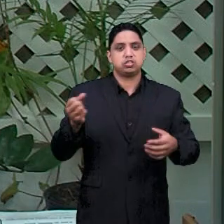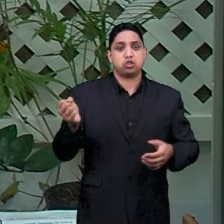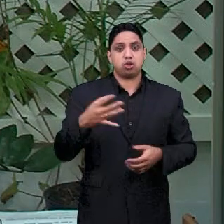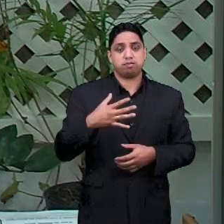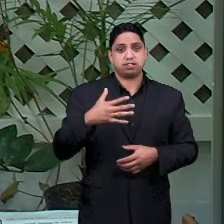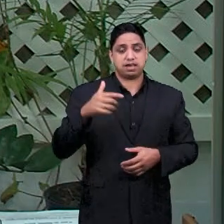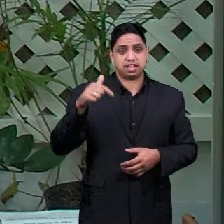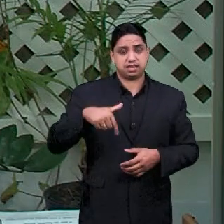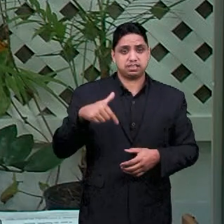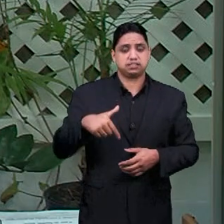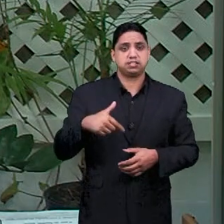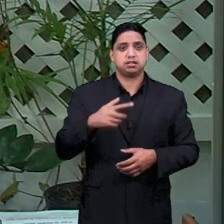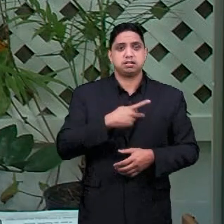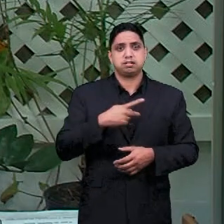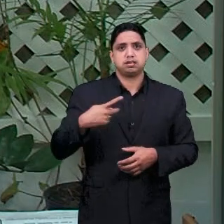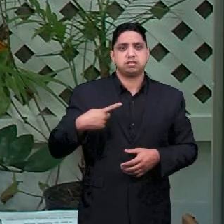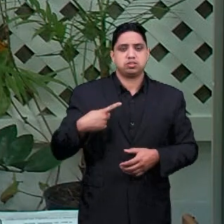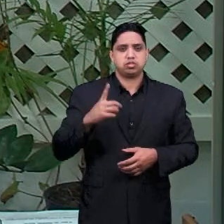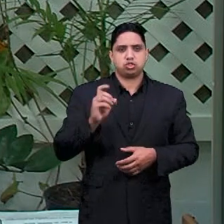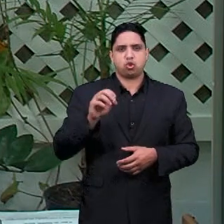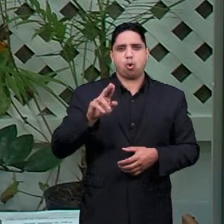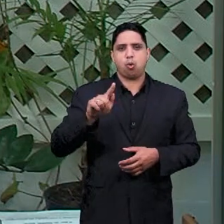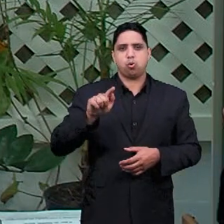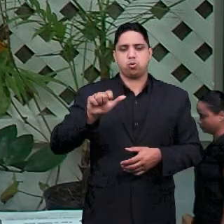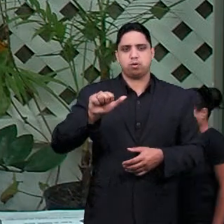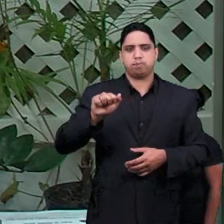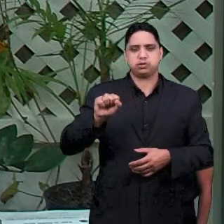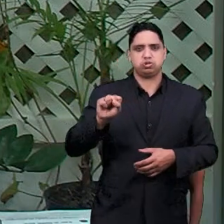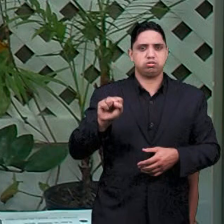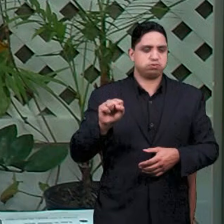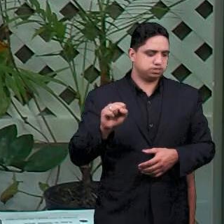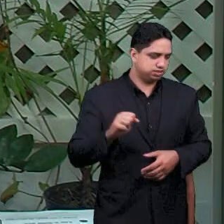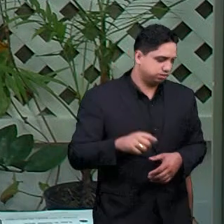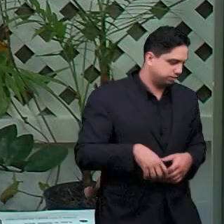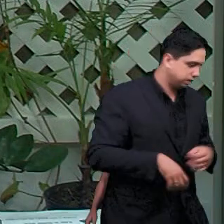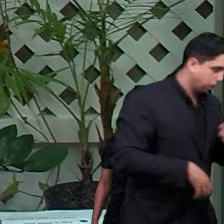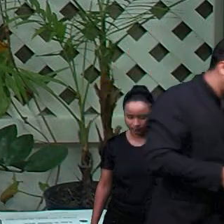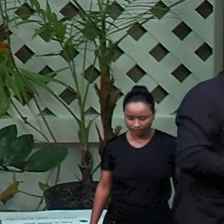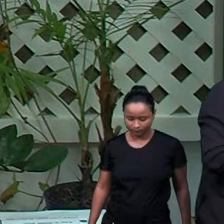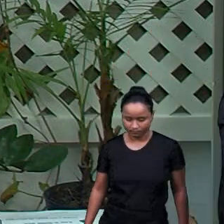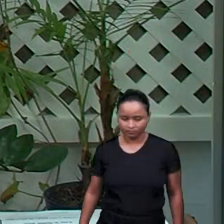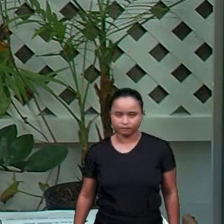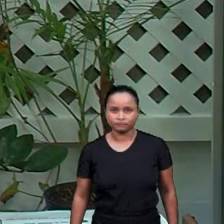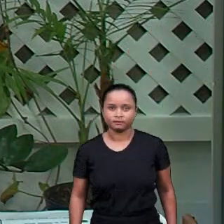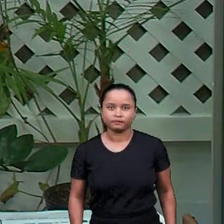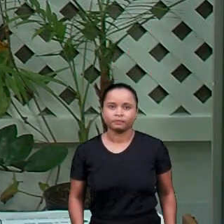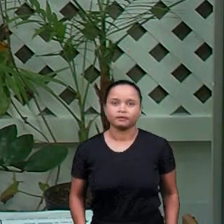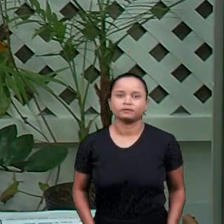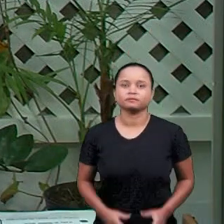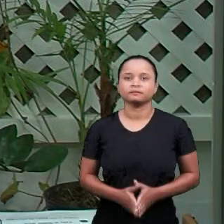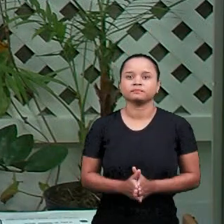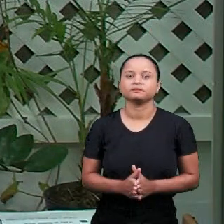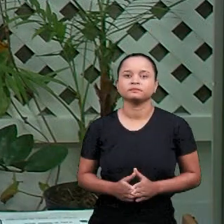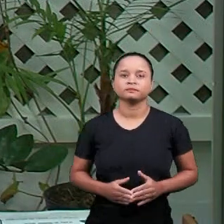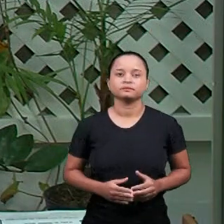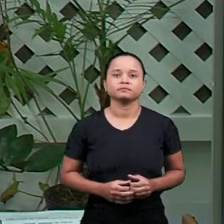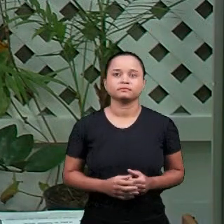ici. Le pasteur Douglas de l'église dans la ville de